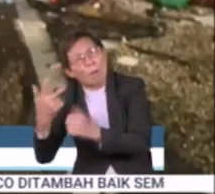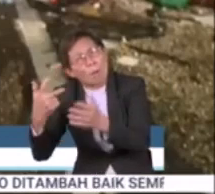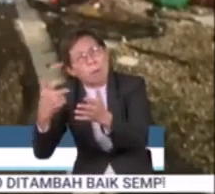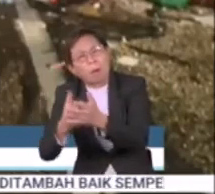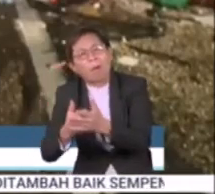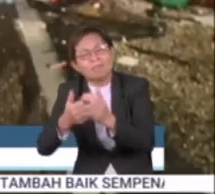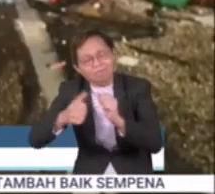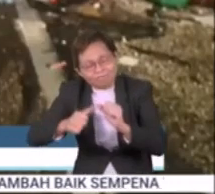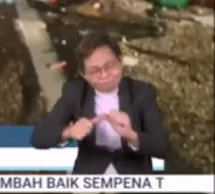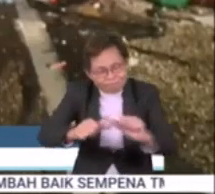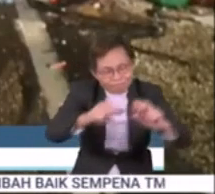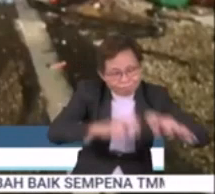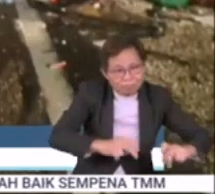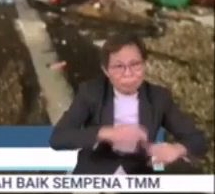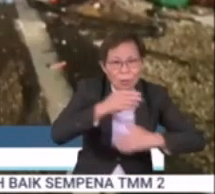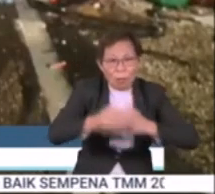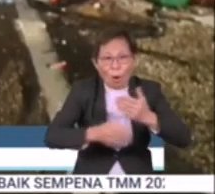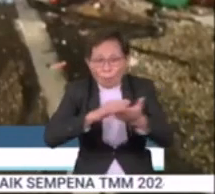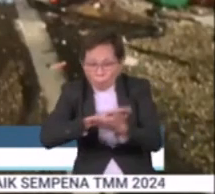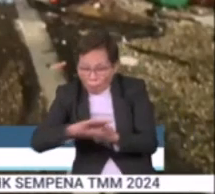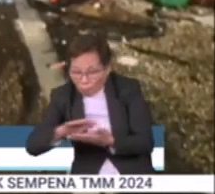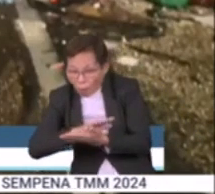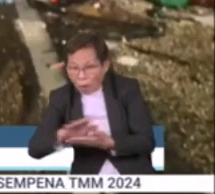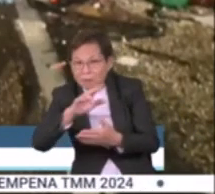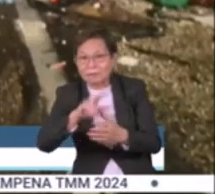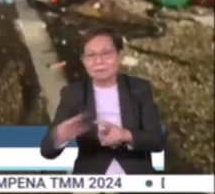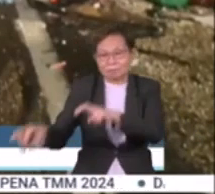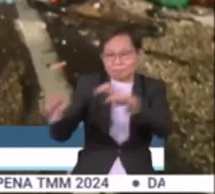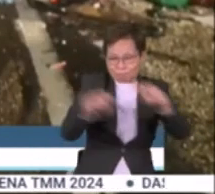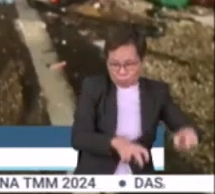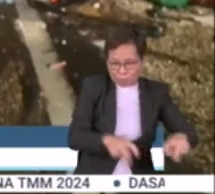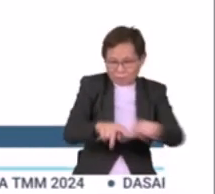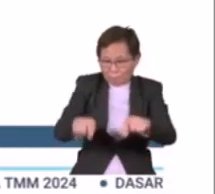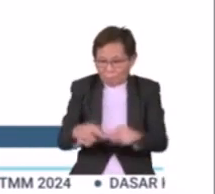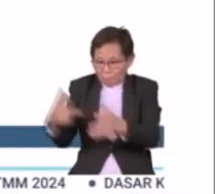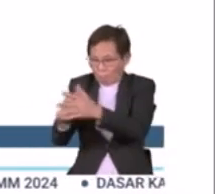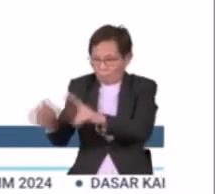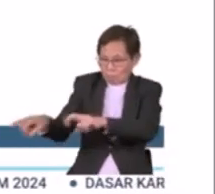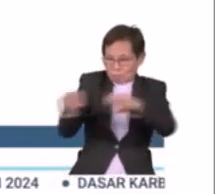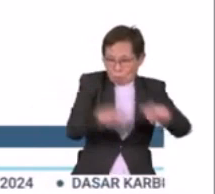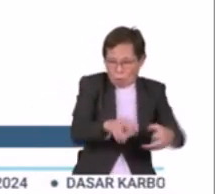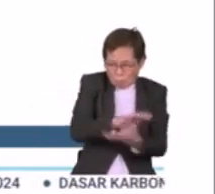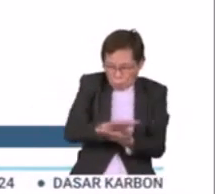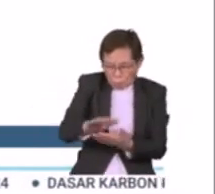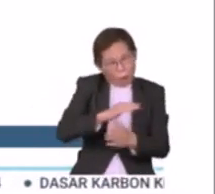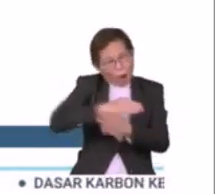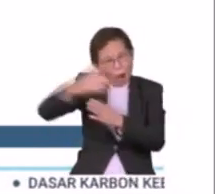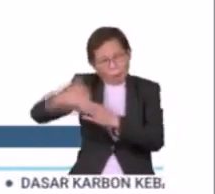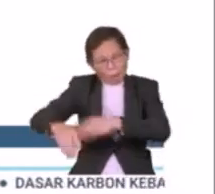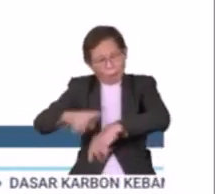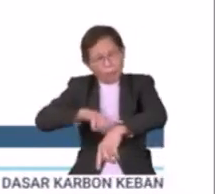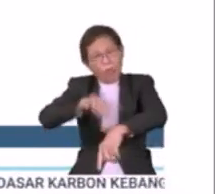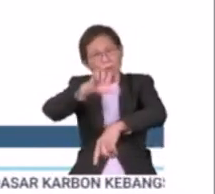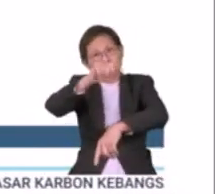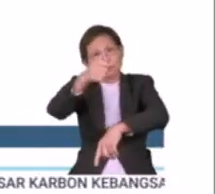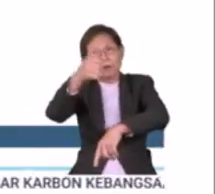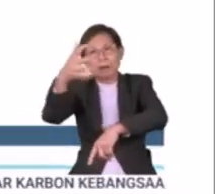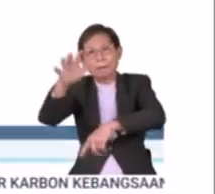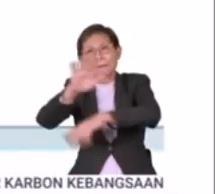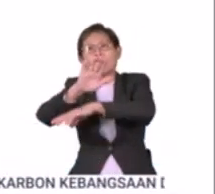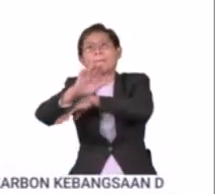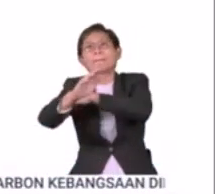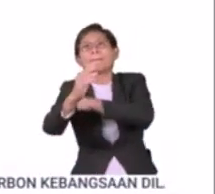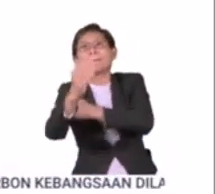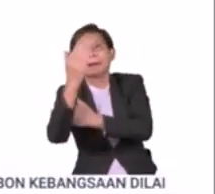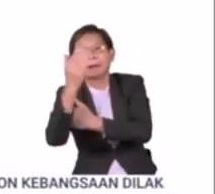kemalangan masih di siasat proses pembersihan dan kerja pengalihan di lokasi kemalangan selesai sepenuhnya ciri-ciri pukul 10.15